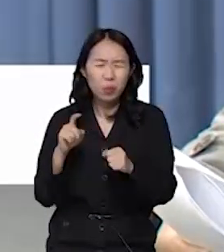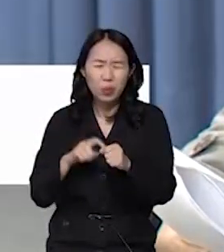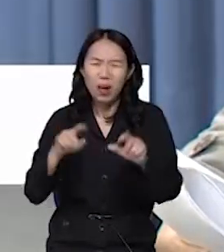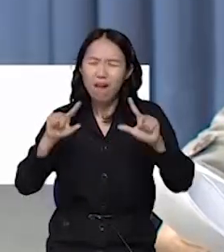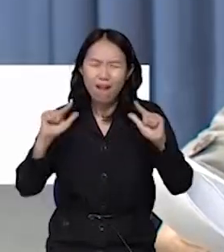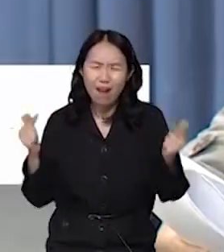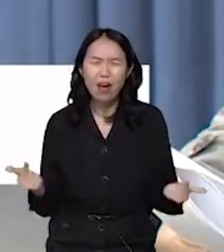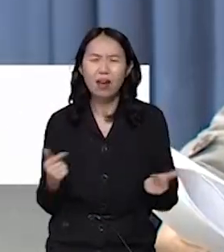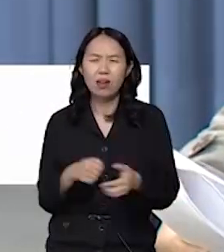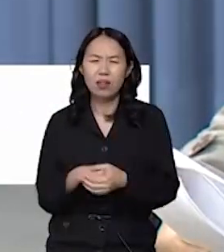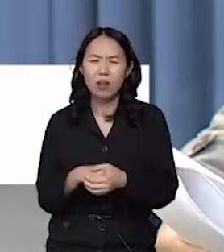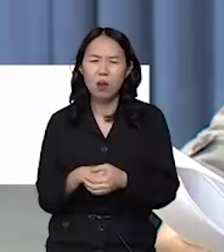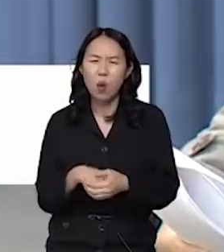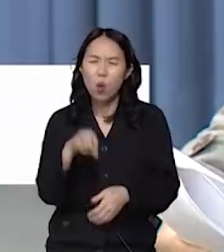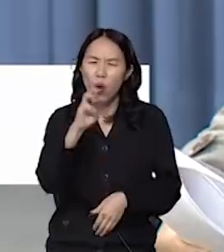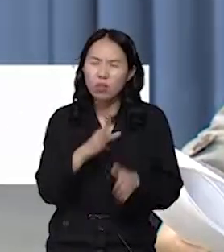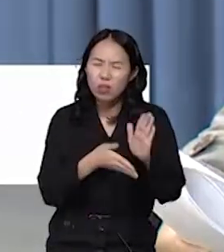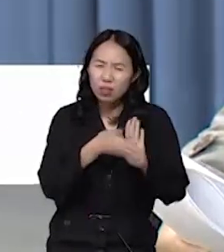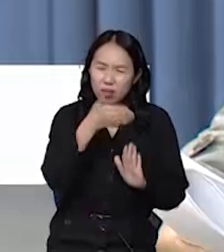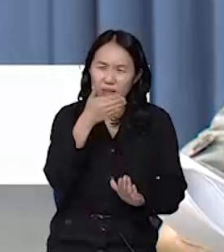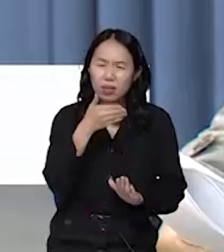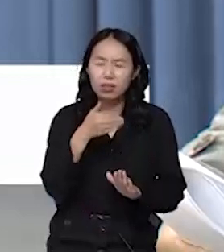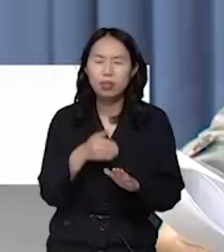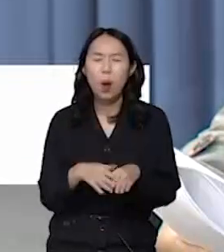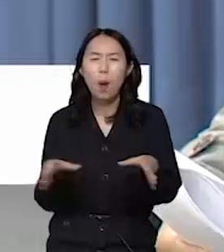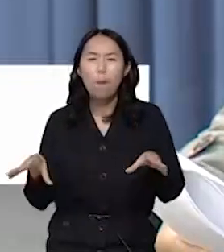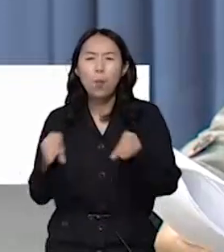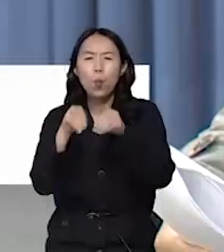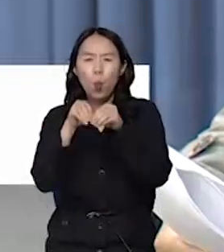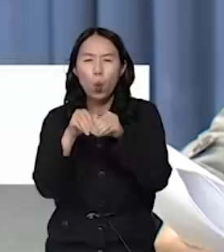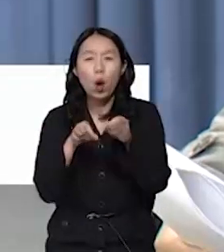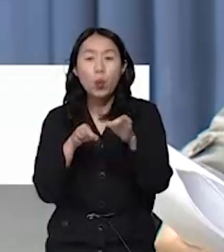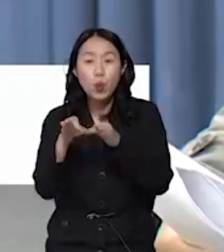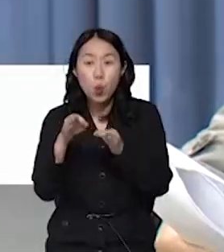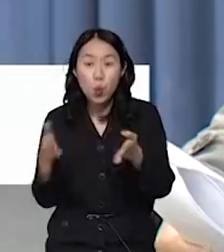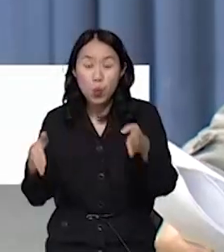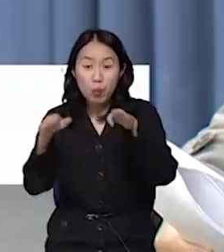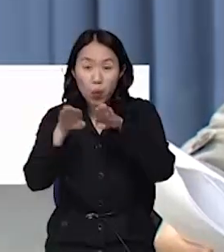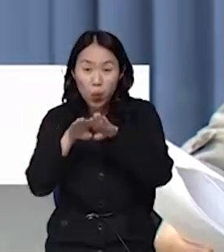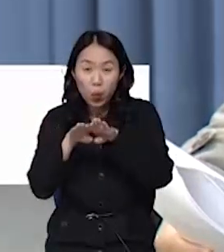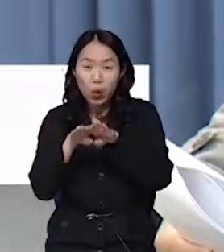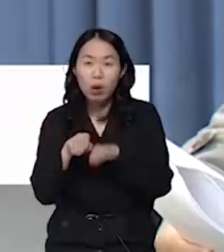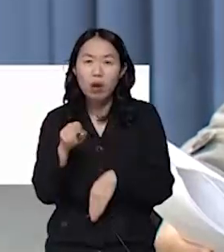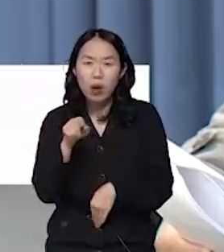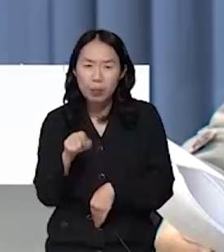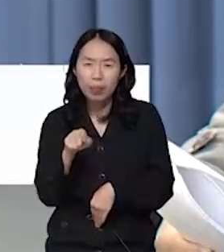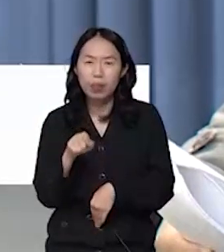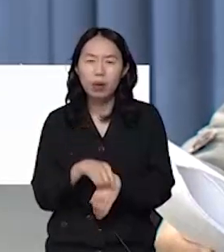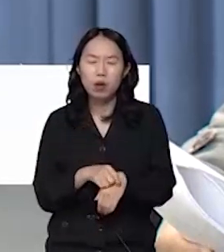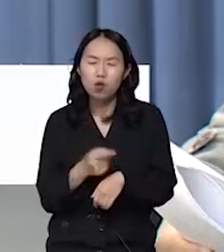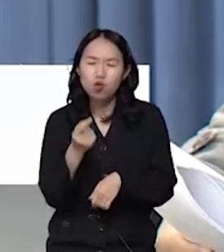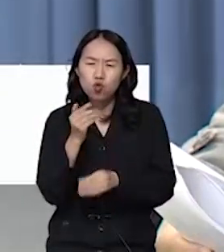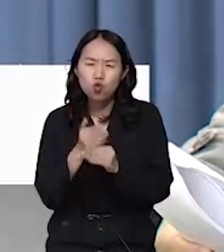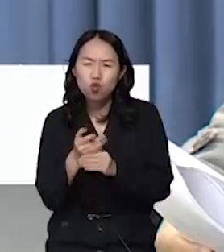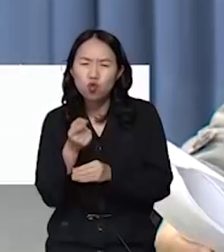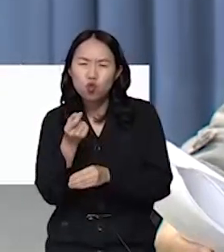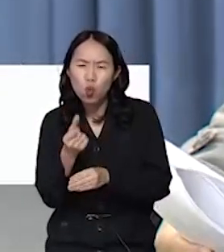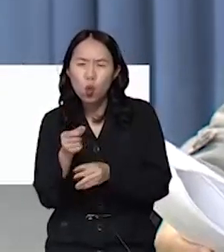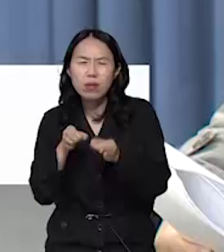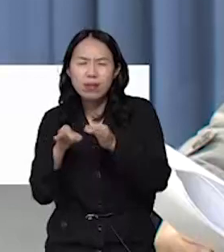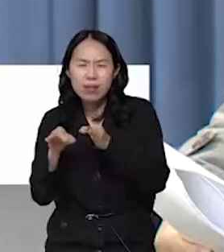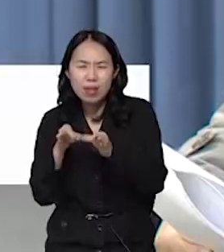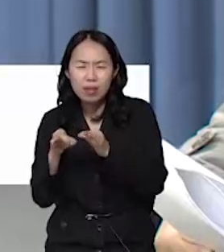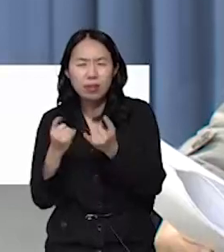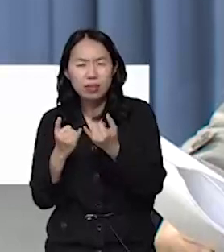이유로. 그래서 광주시에서는 복합 쇼핑몰과 중소상공인들의